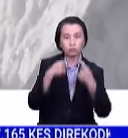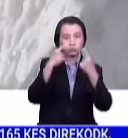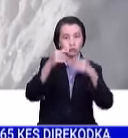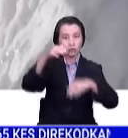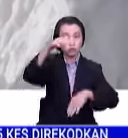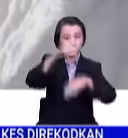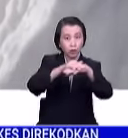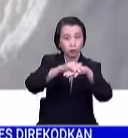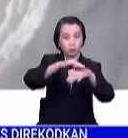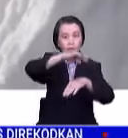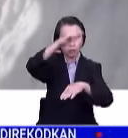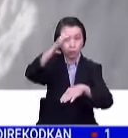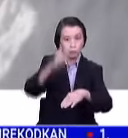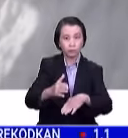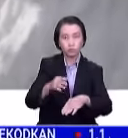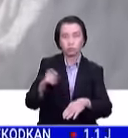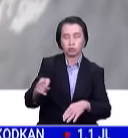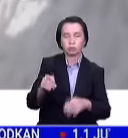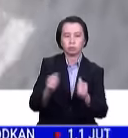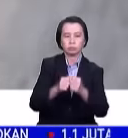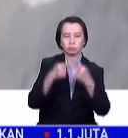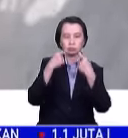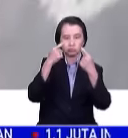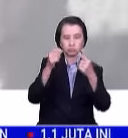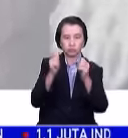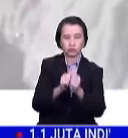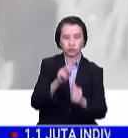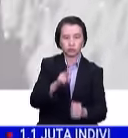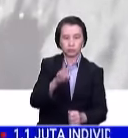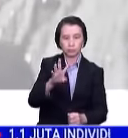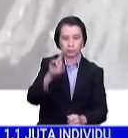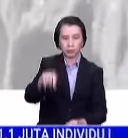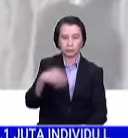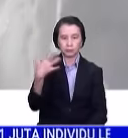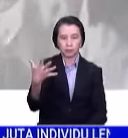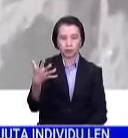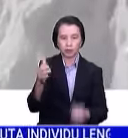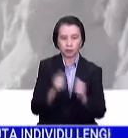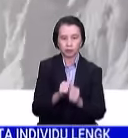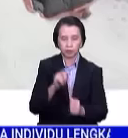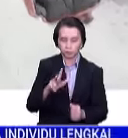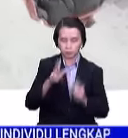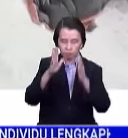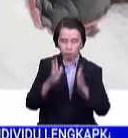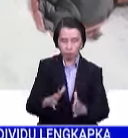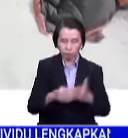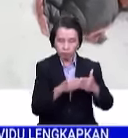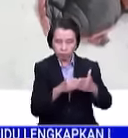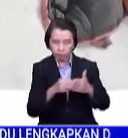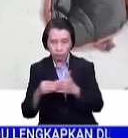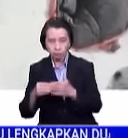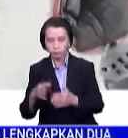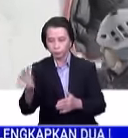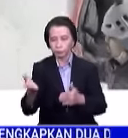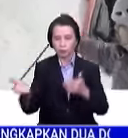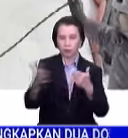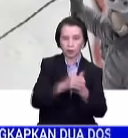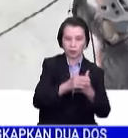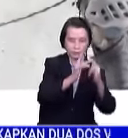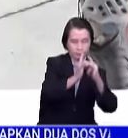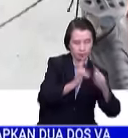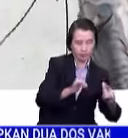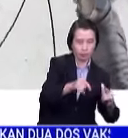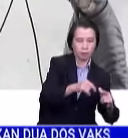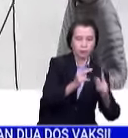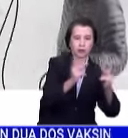puncak tersebut. Kejayaan Zhang itu diraih pada 24 Mei lalu bersama 3 orang pemandu arah. Beliau kembali ke Kem Indok